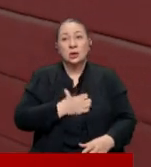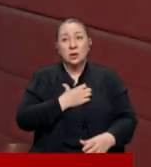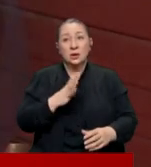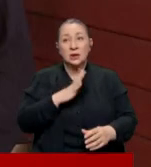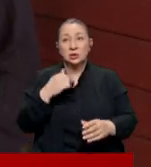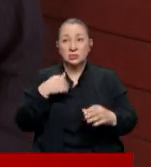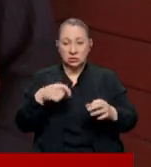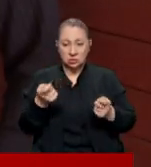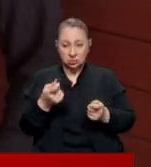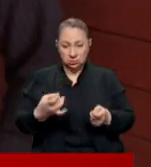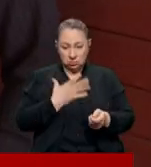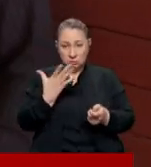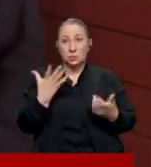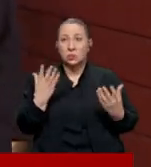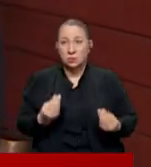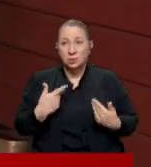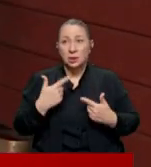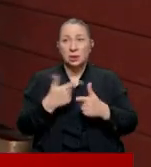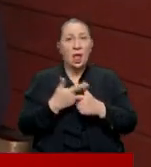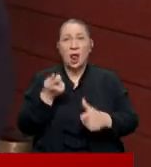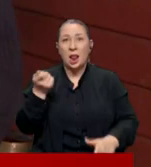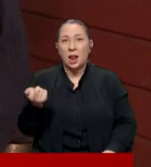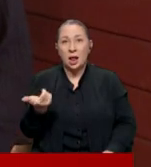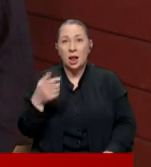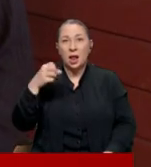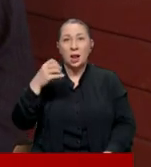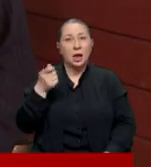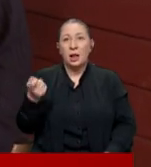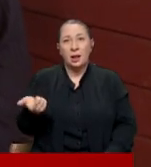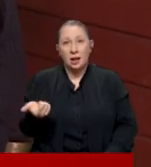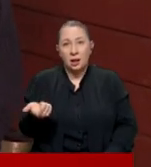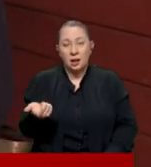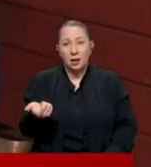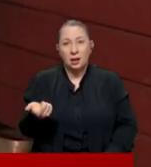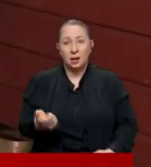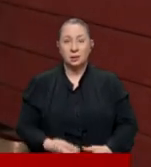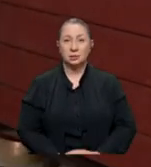var yani. Şimdi ben işten çıkarılırsam kiramı nasıl ödeyeceğim, elektriğimi nasıl ödeyeceğim?